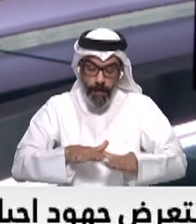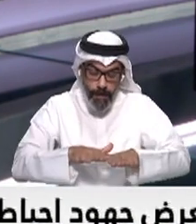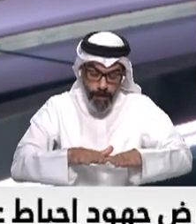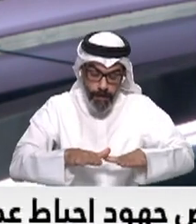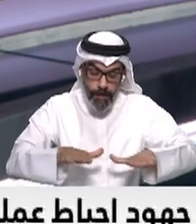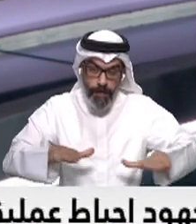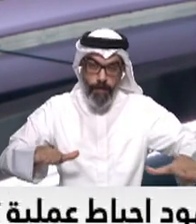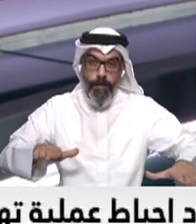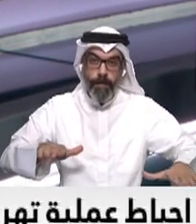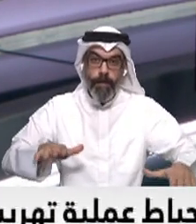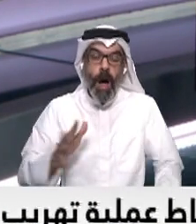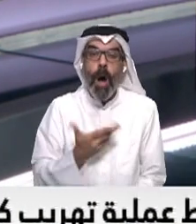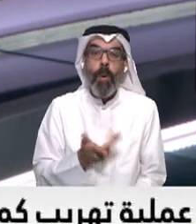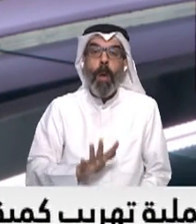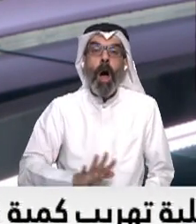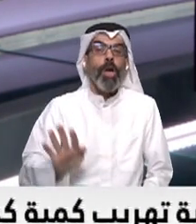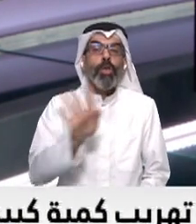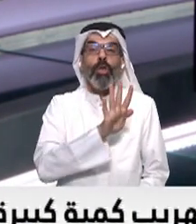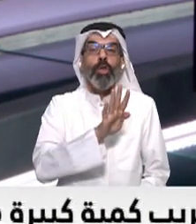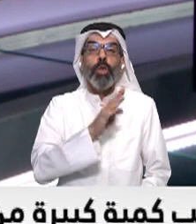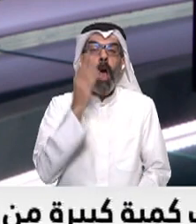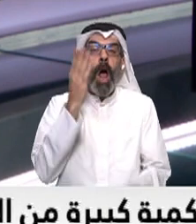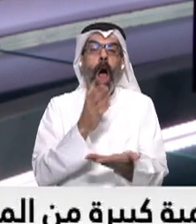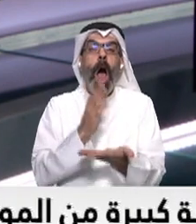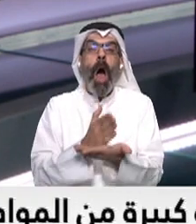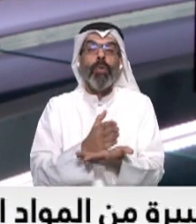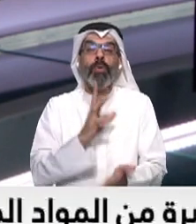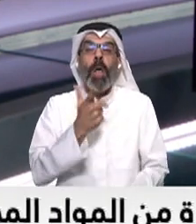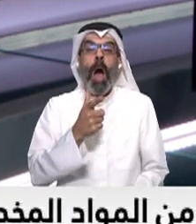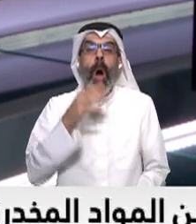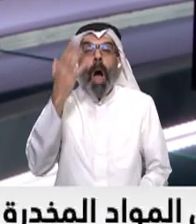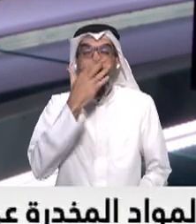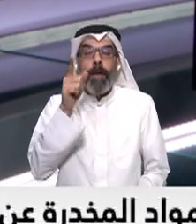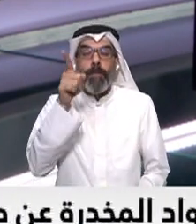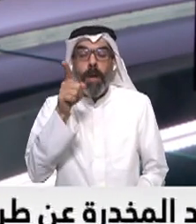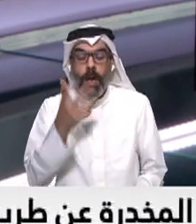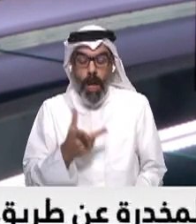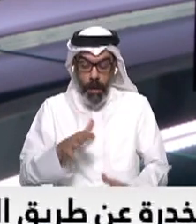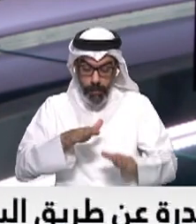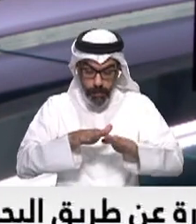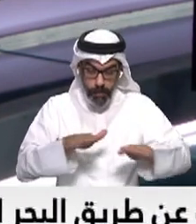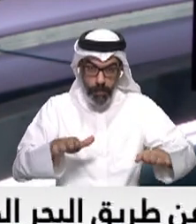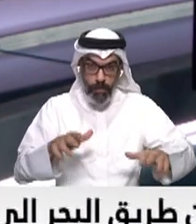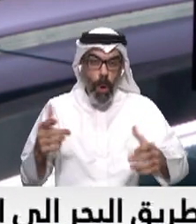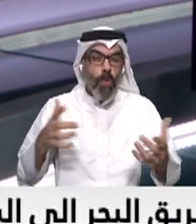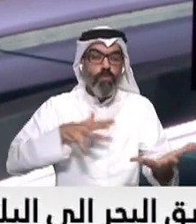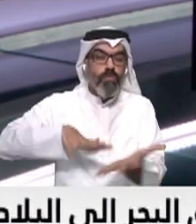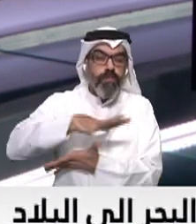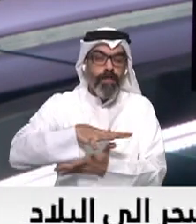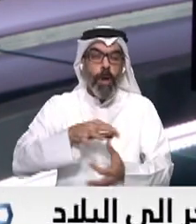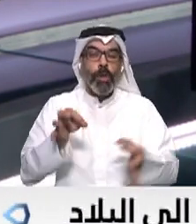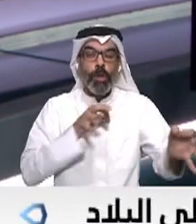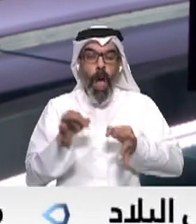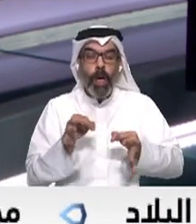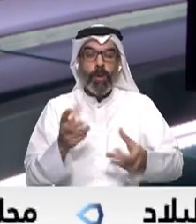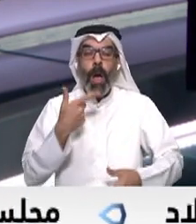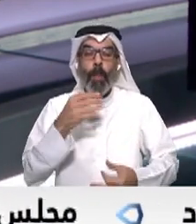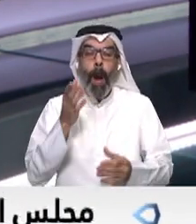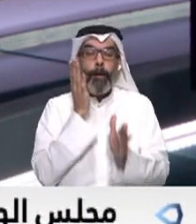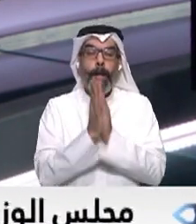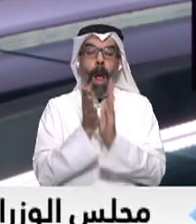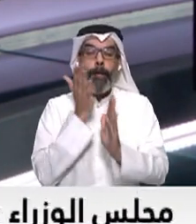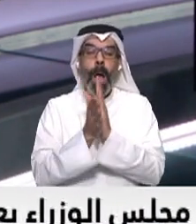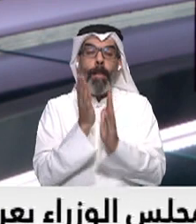منطقة الشرق الأوسط والقرن الإفريقي، لا سيما في ظل التوترات الجيوسياسية المتزايدة. ملفات